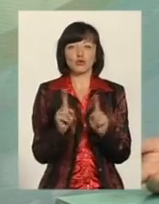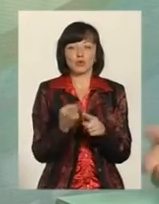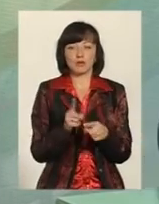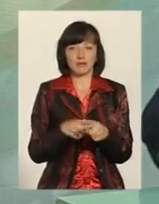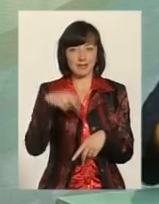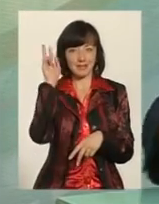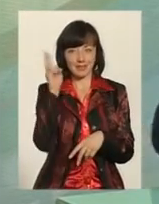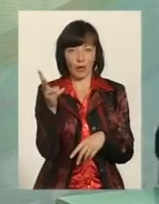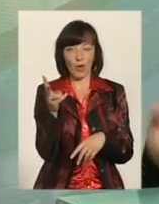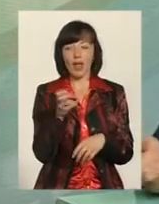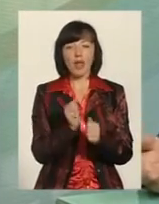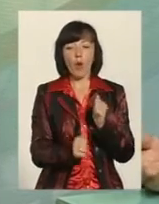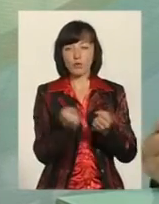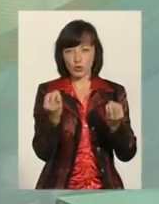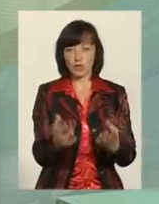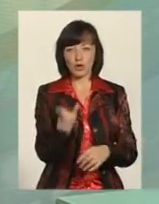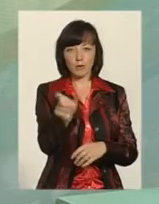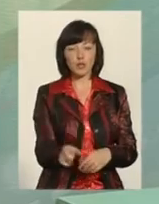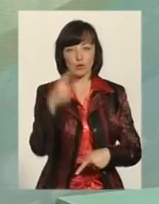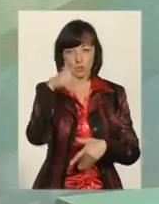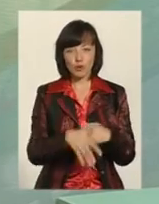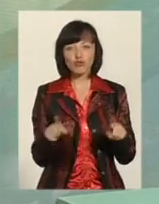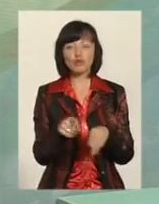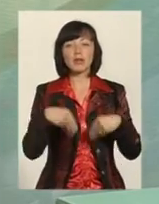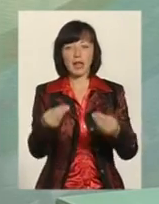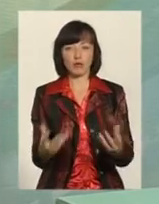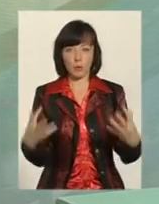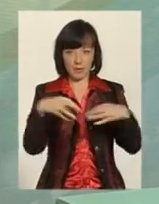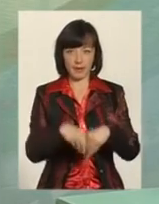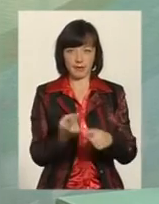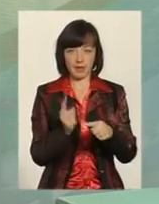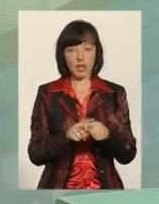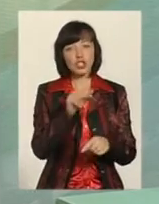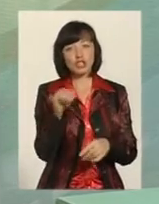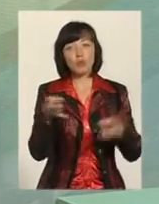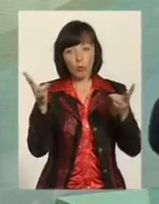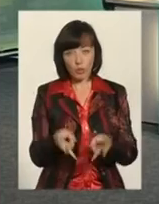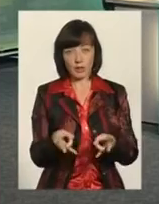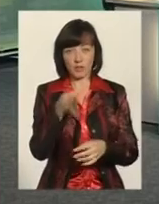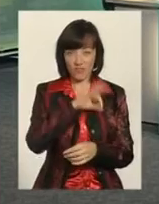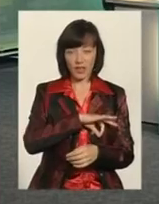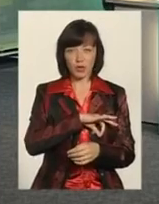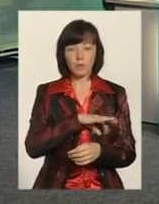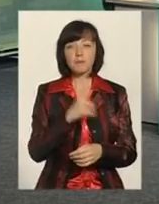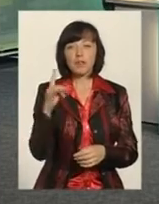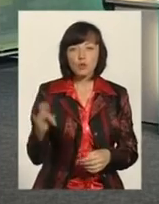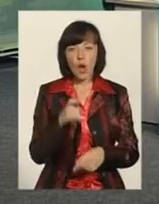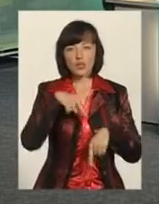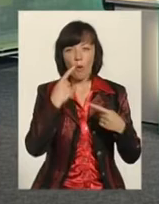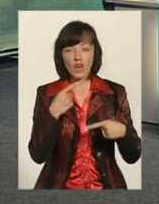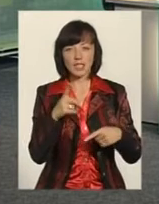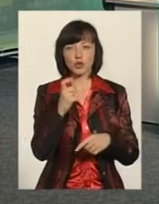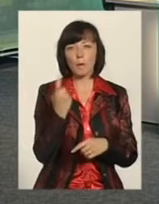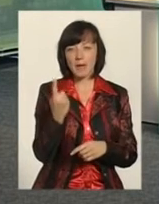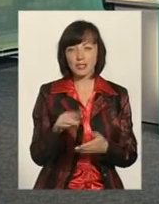говорити по-простому. Не кожен простий громадянин зрозумів, що йому дасть об'єднання і чи воно йому буде вигідним. І хоча 100 раз говорилося, і